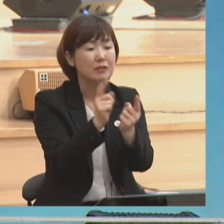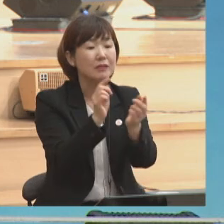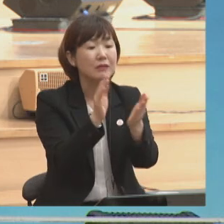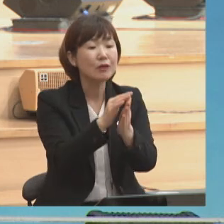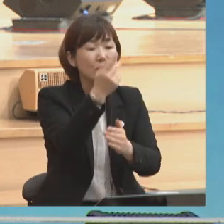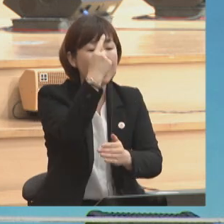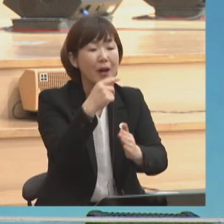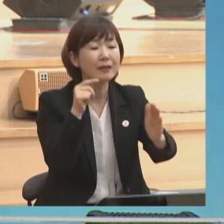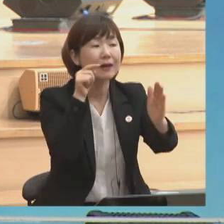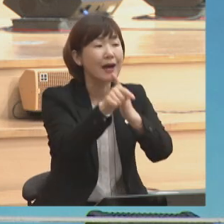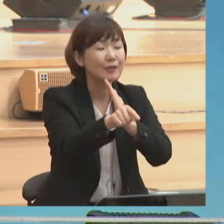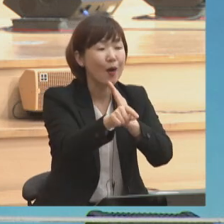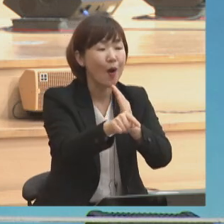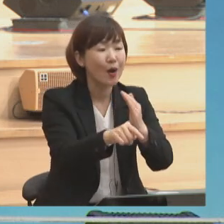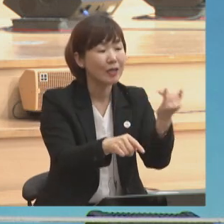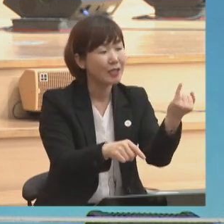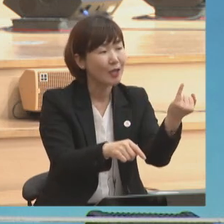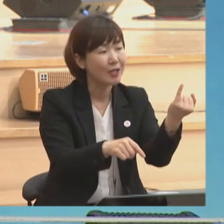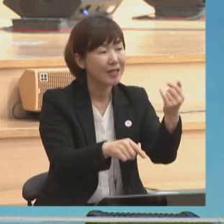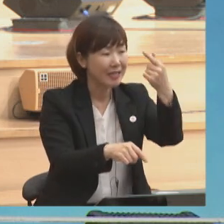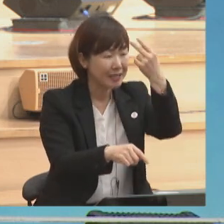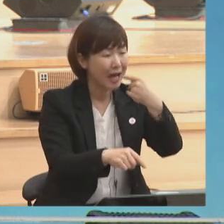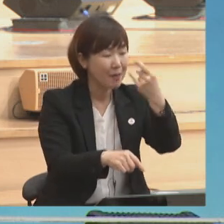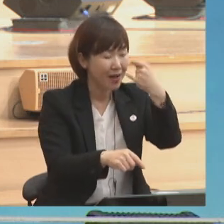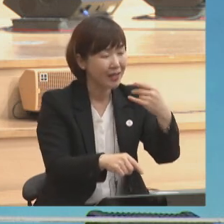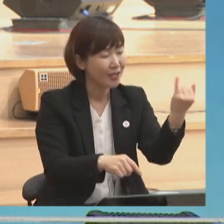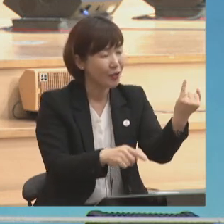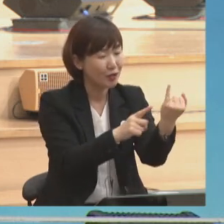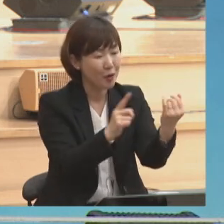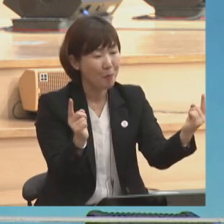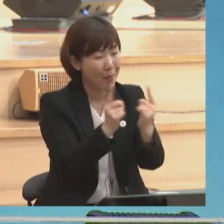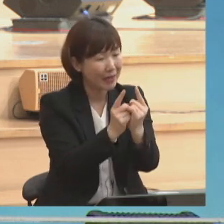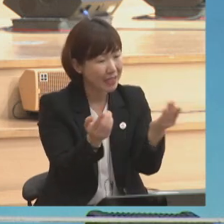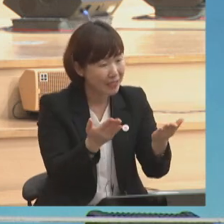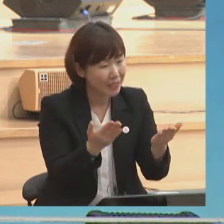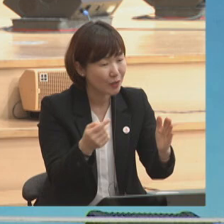여인을 만난 일 외에는 아무것도 없어요.